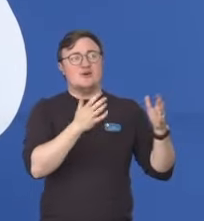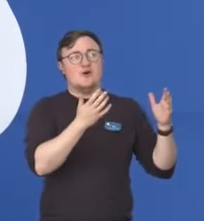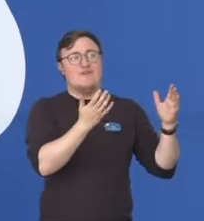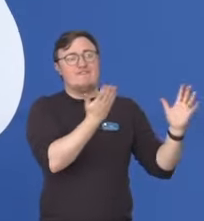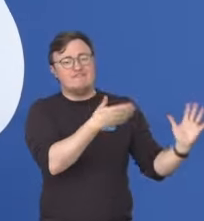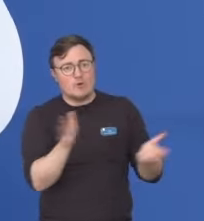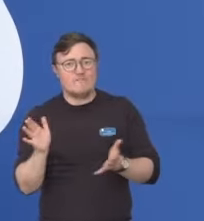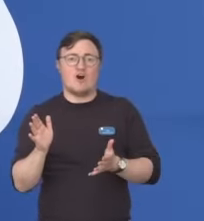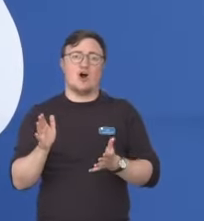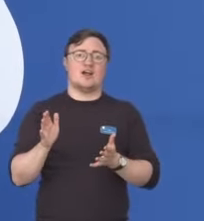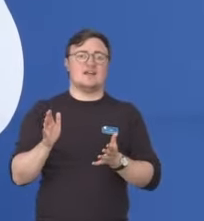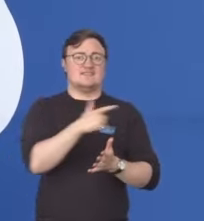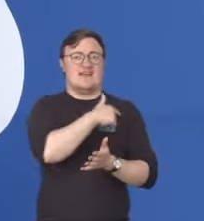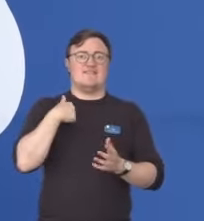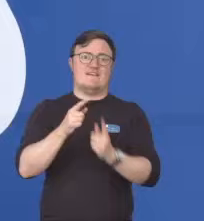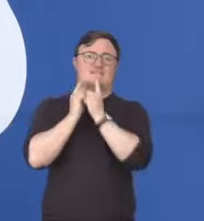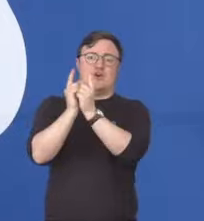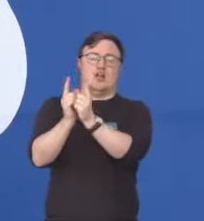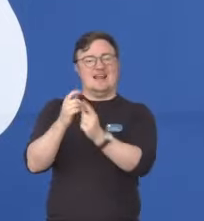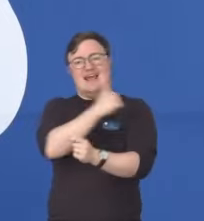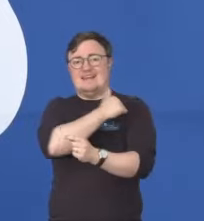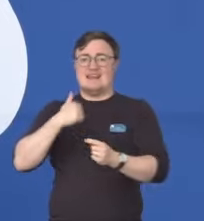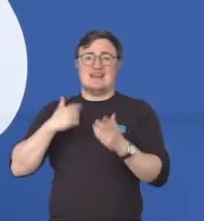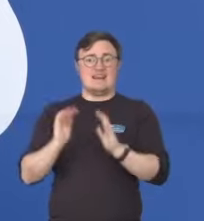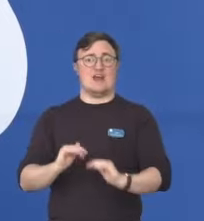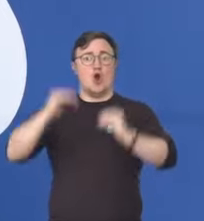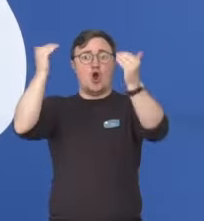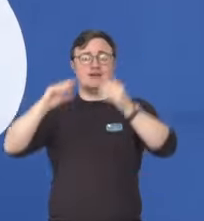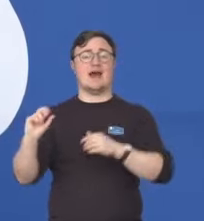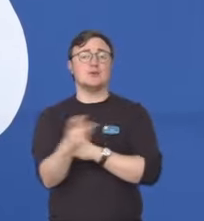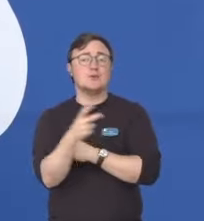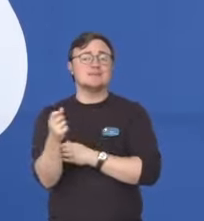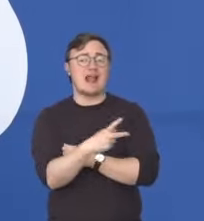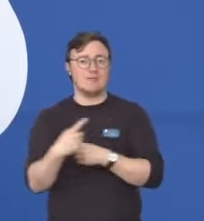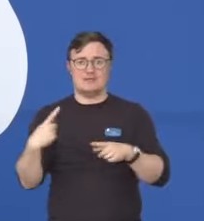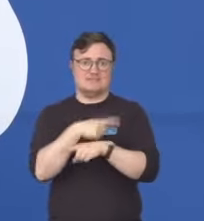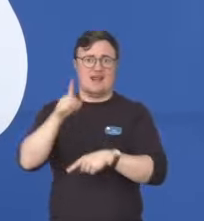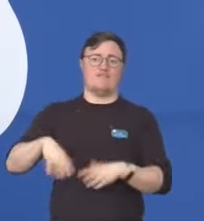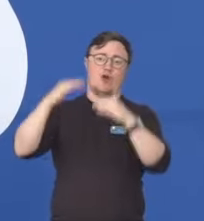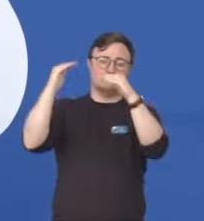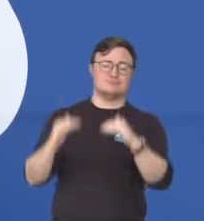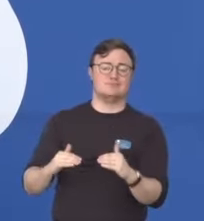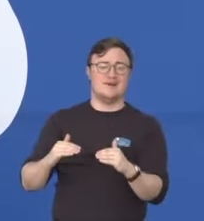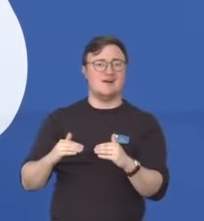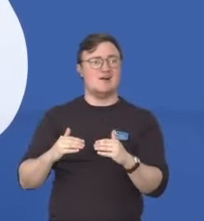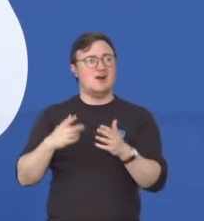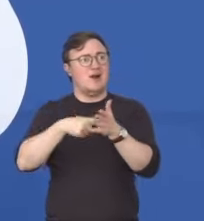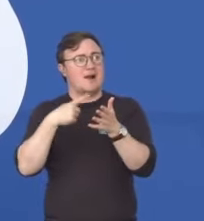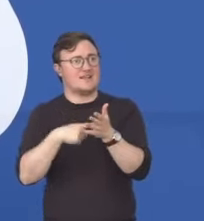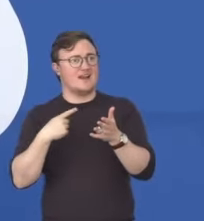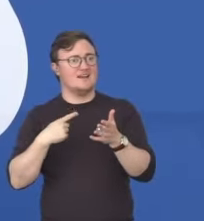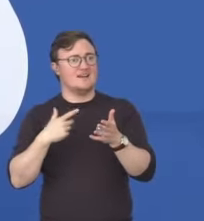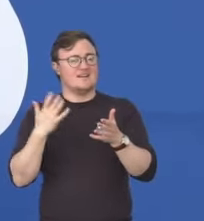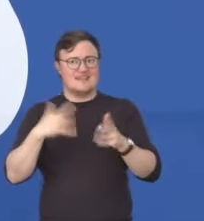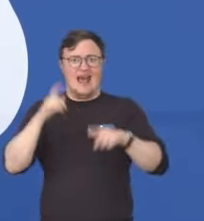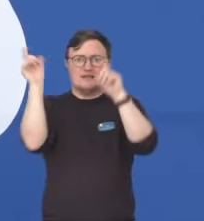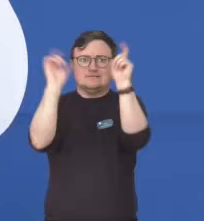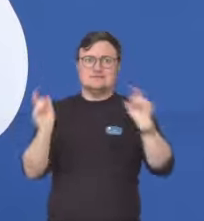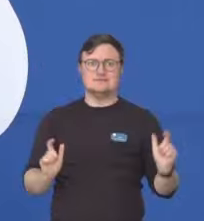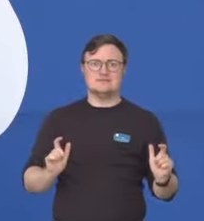liksom status quo. Vi har en regering som ökar utsläppen nu istället för att få ner utsläppen. Alltså det är ju läskigt hur lite